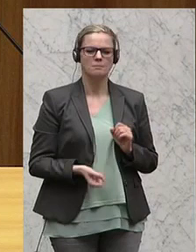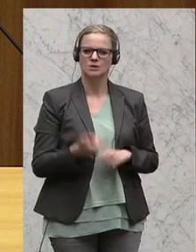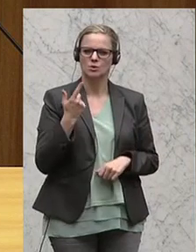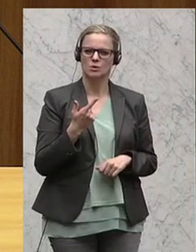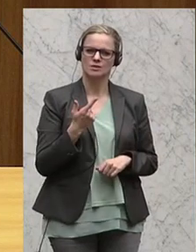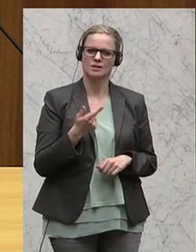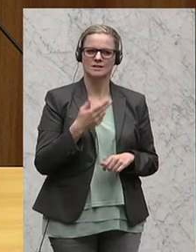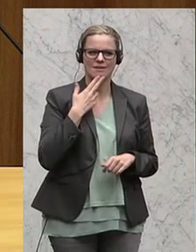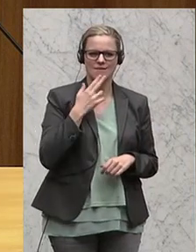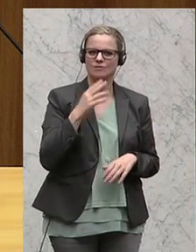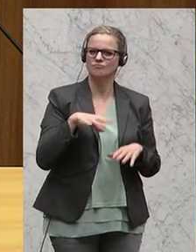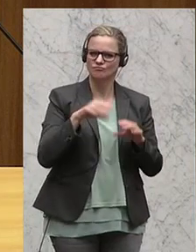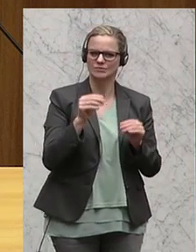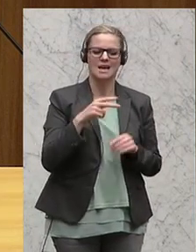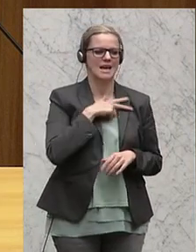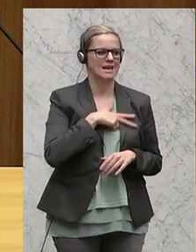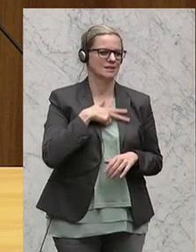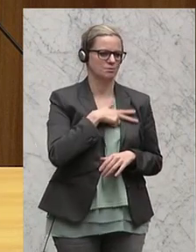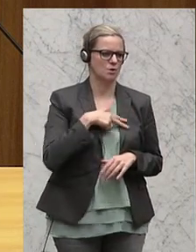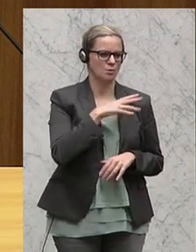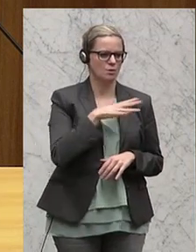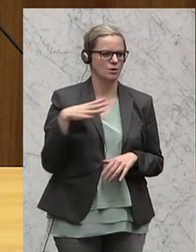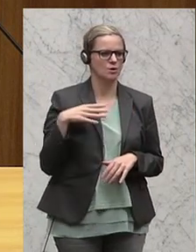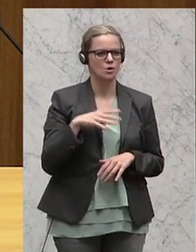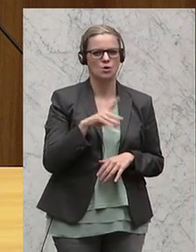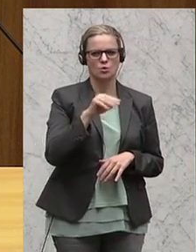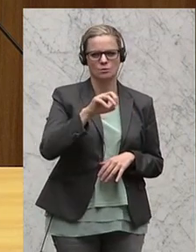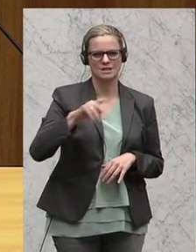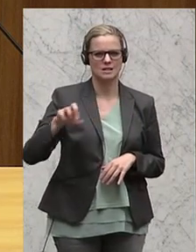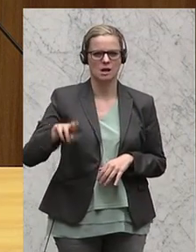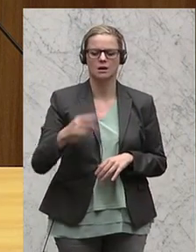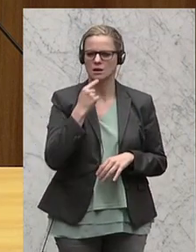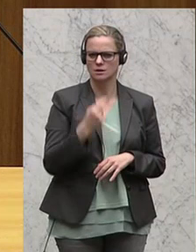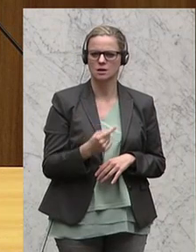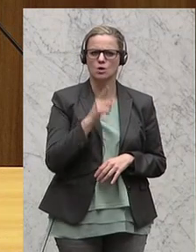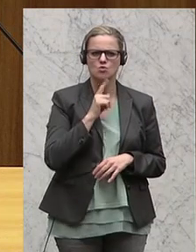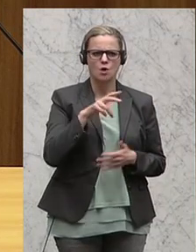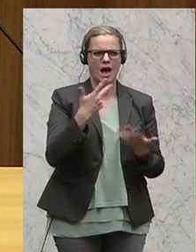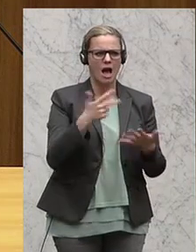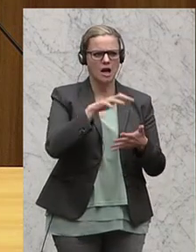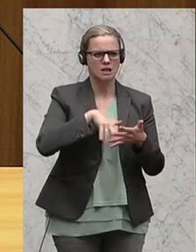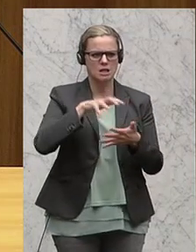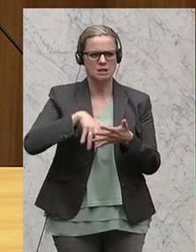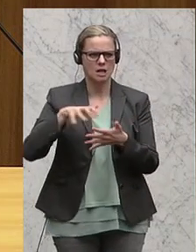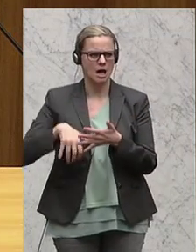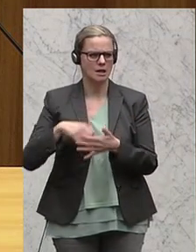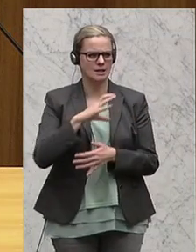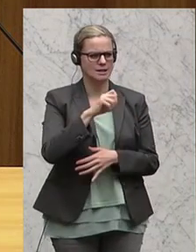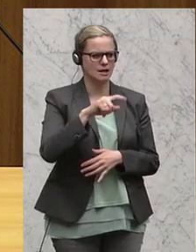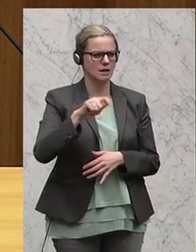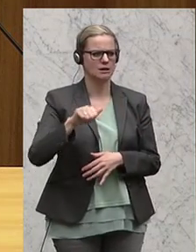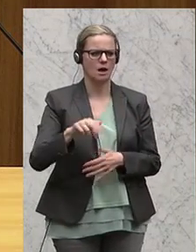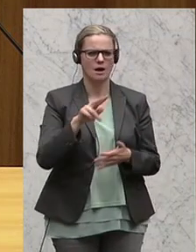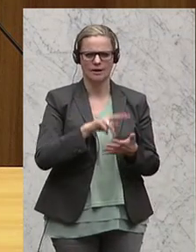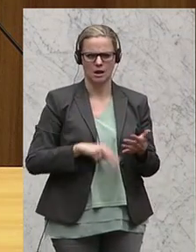des Volksbegehrens, SPÖ-Bürgermeister Dumpser, gesagt hat, er hat nur 8 Seiten von CETA gelesen. Und